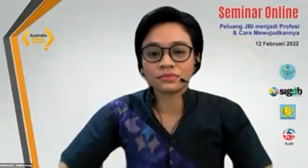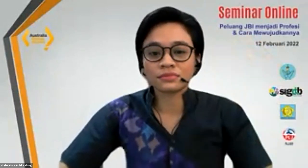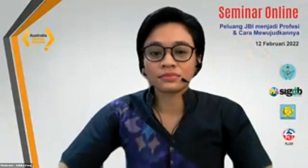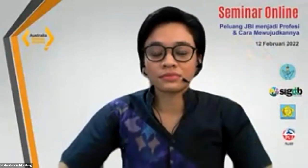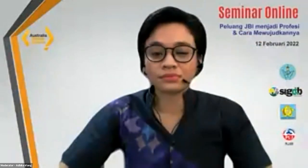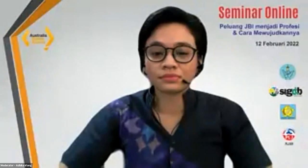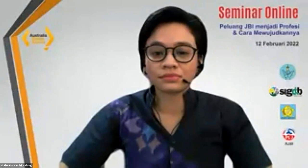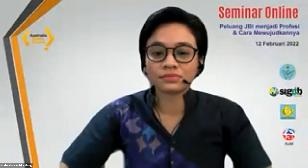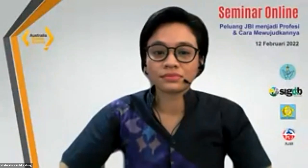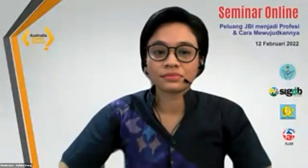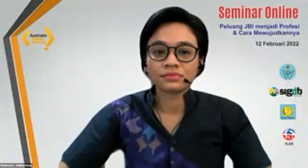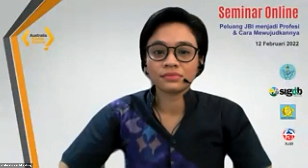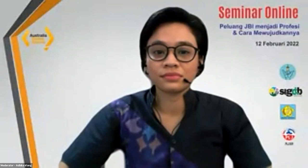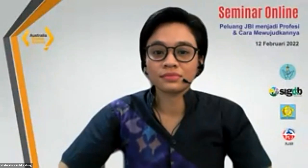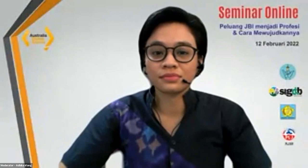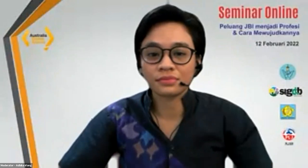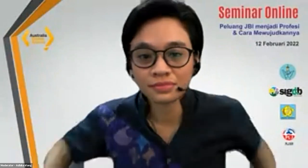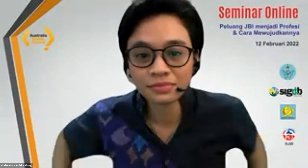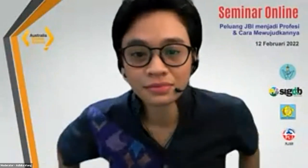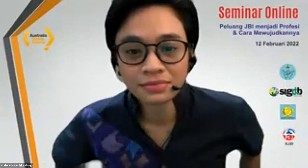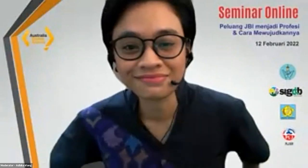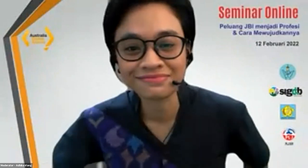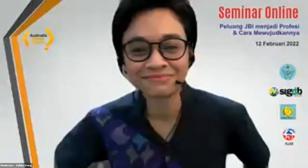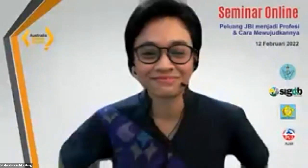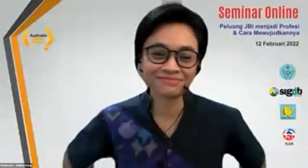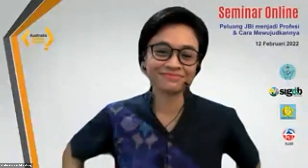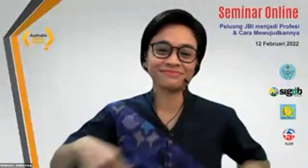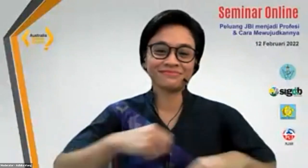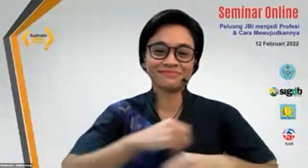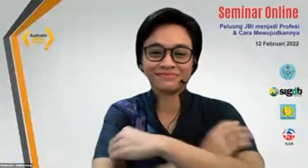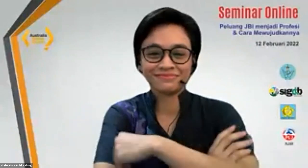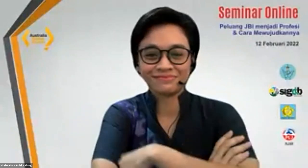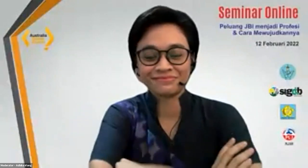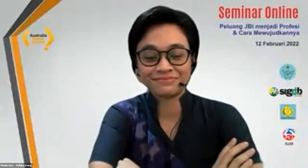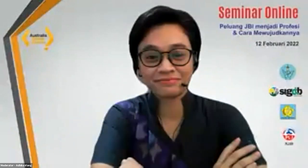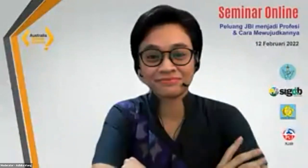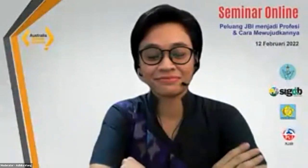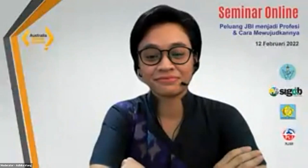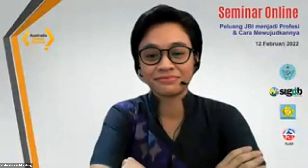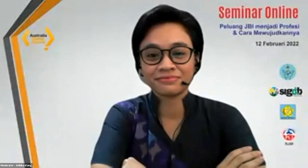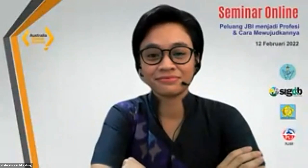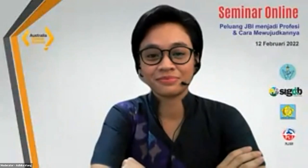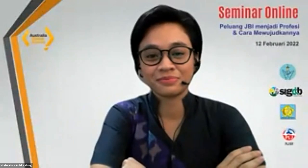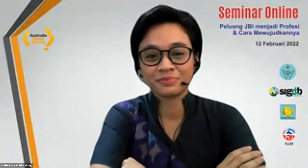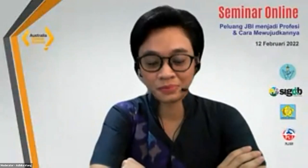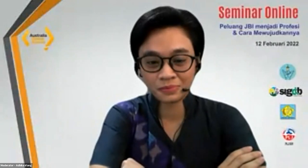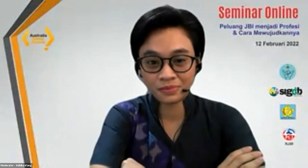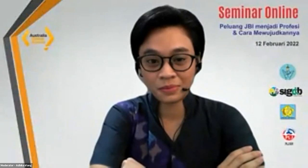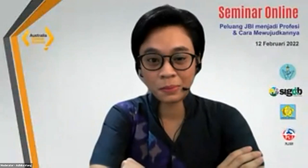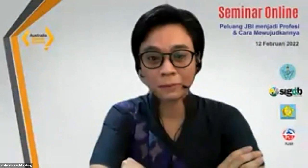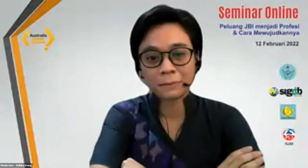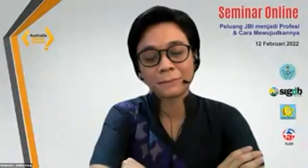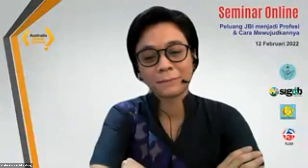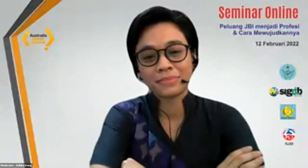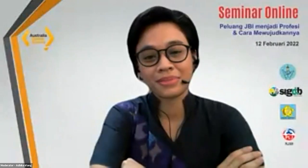juga bisa untuk mendapatkan sertifikasi eh Gebi atau